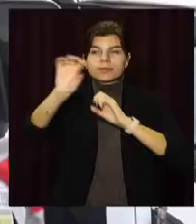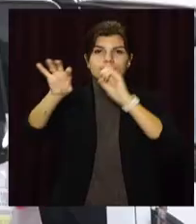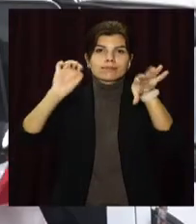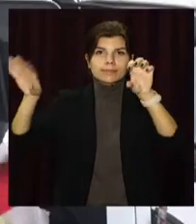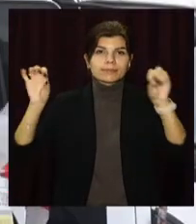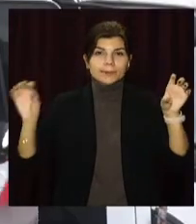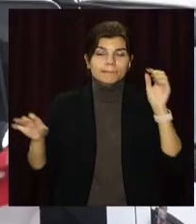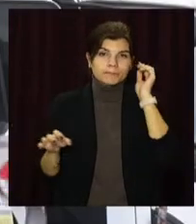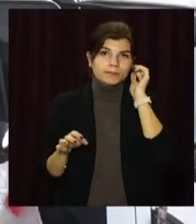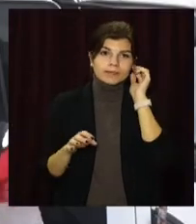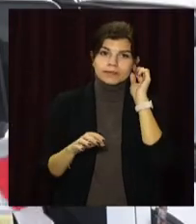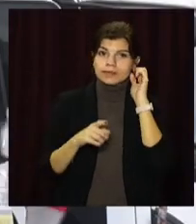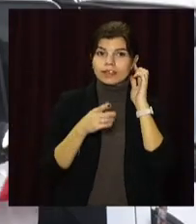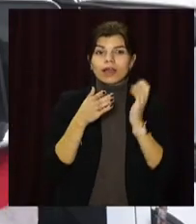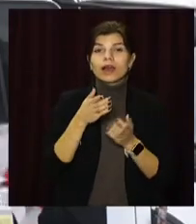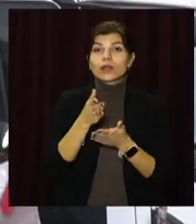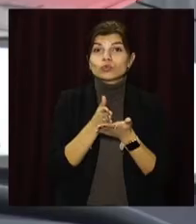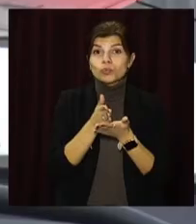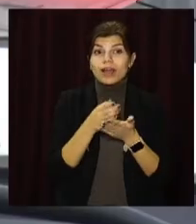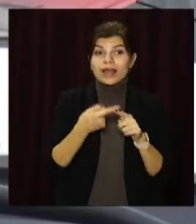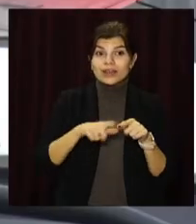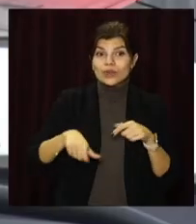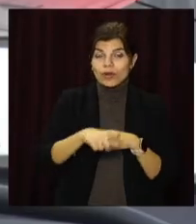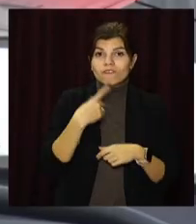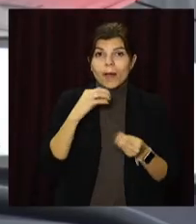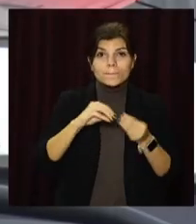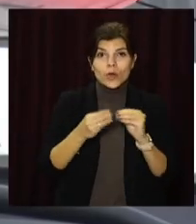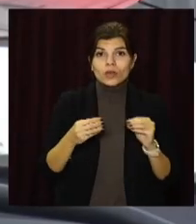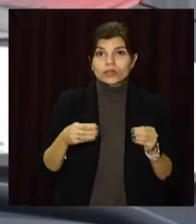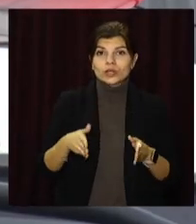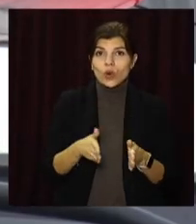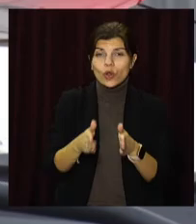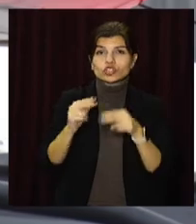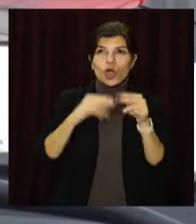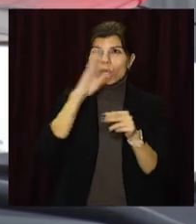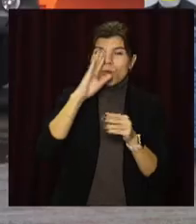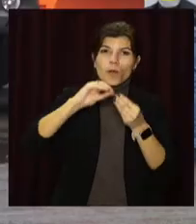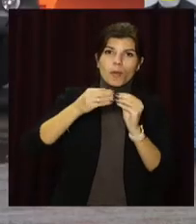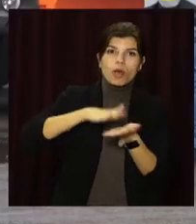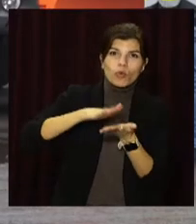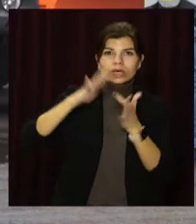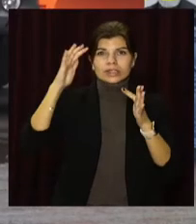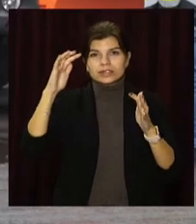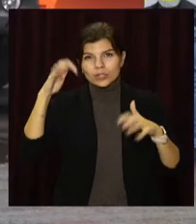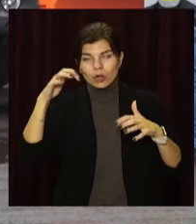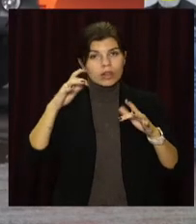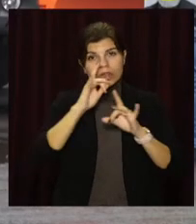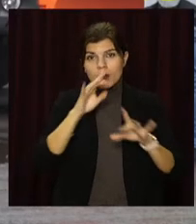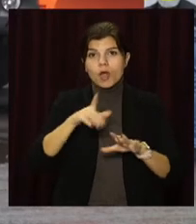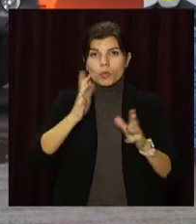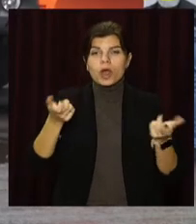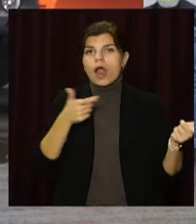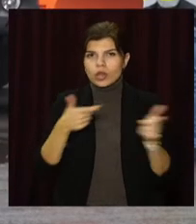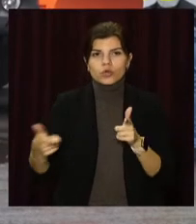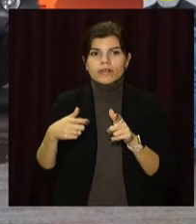області. У службі автомобільних доріг регіону кажуть, проблем на шляхах Дніпропетровщини через погодні умови не буде. На траси області